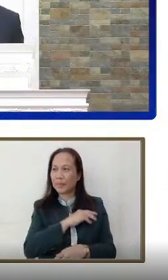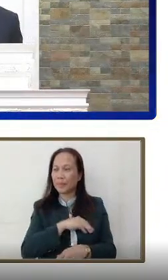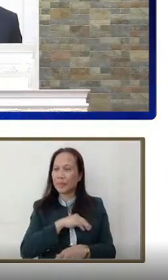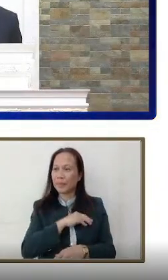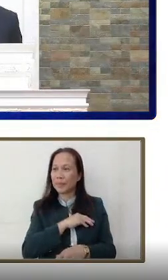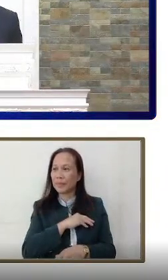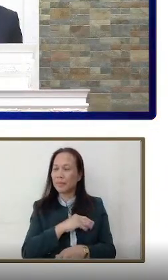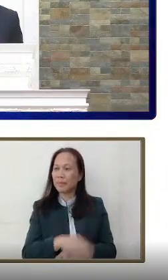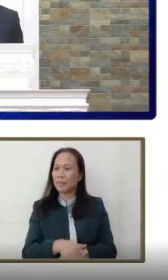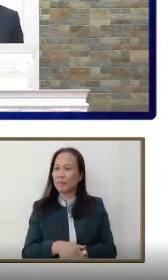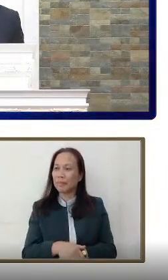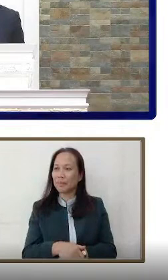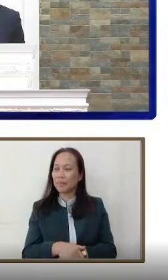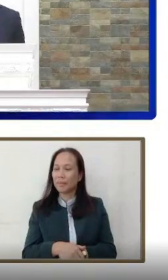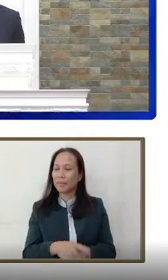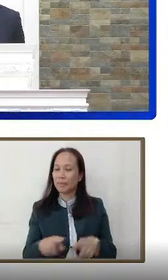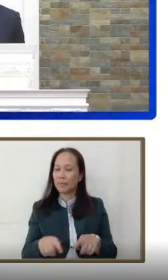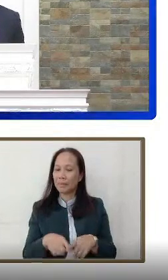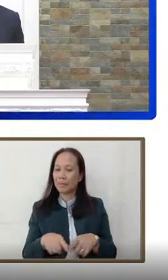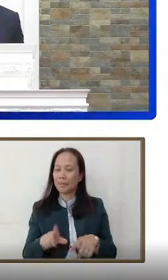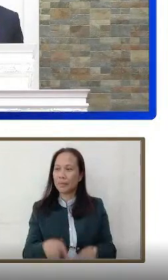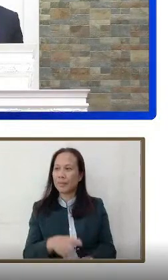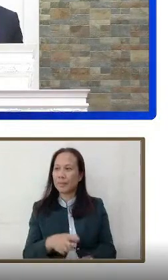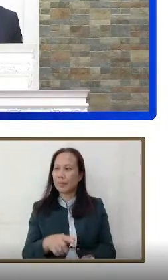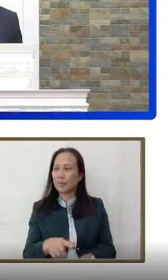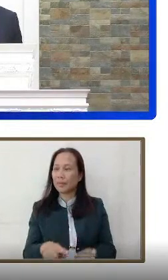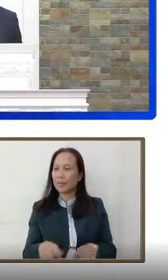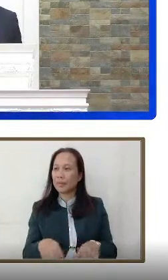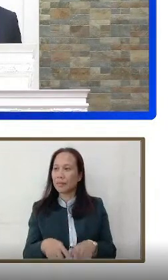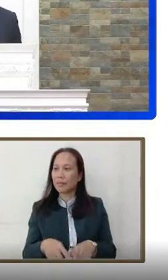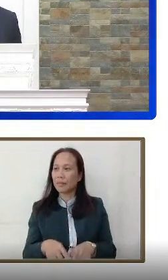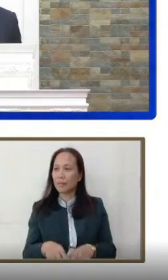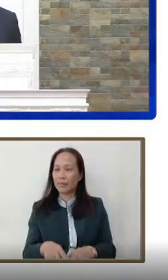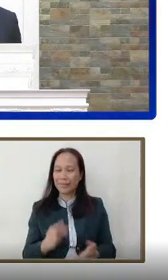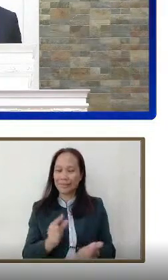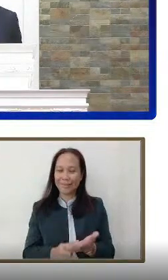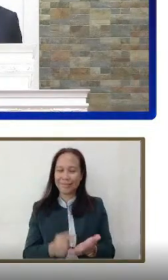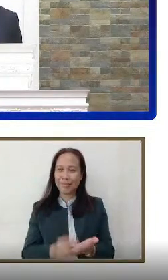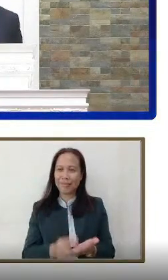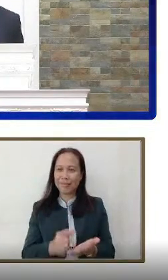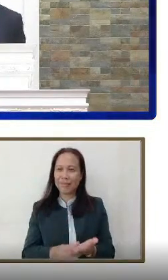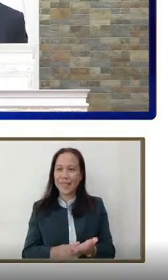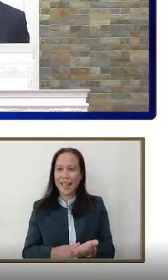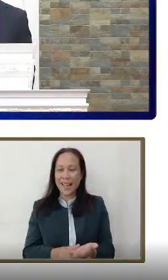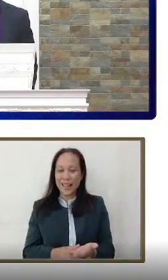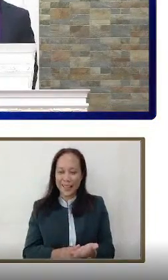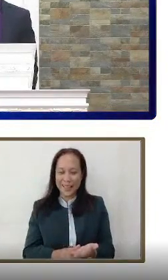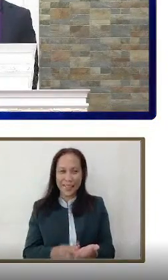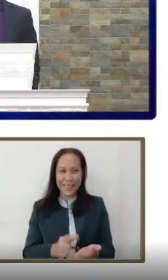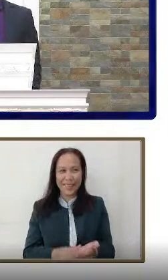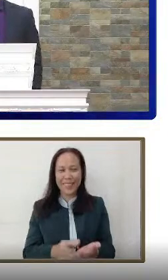As long as na huwag nyo na nga asahan na gigrade din kayo kasi hindi naman kayo estudyante.